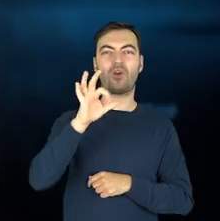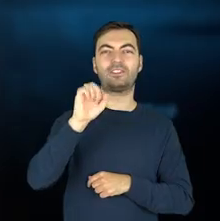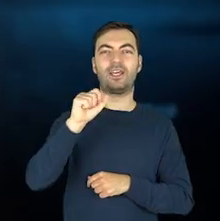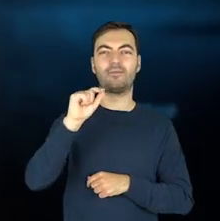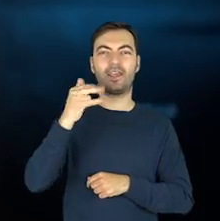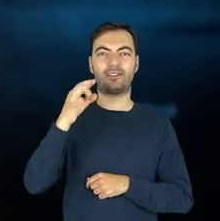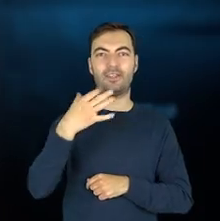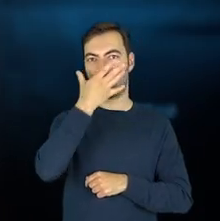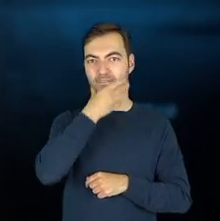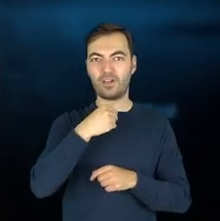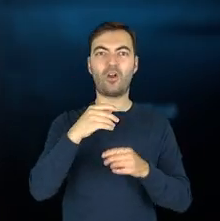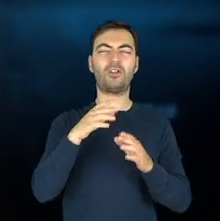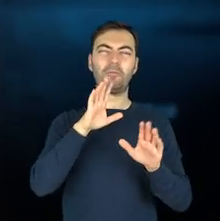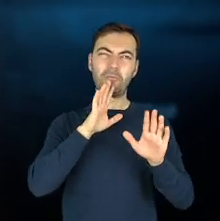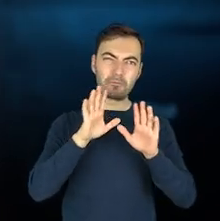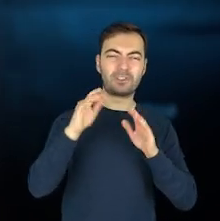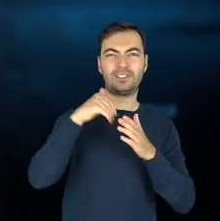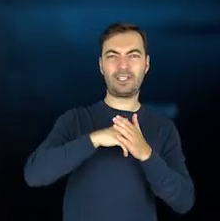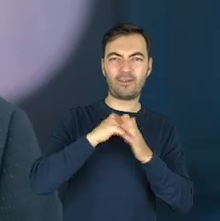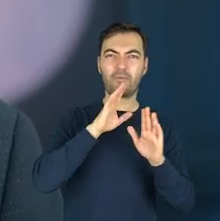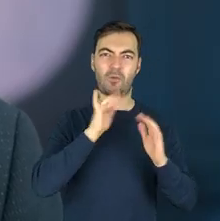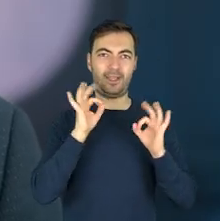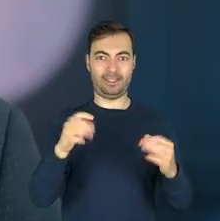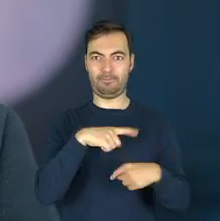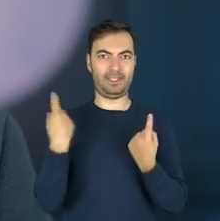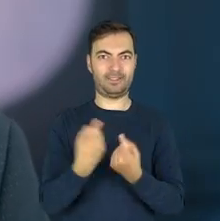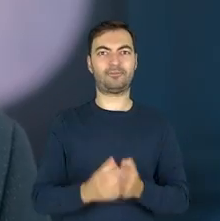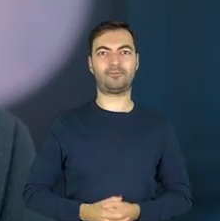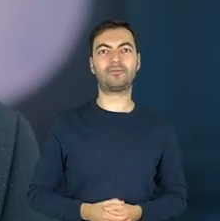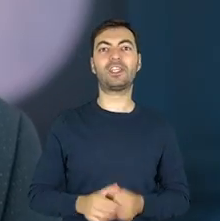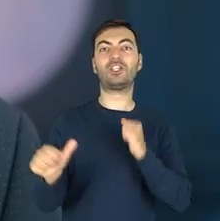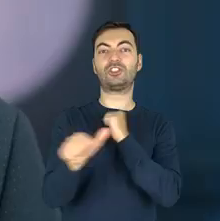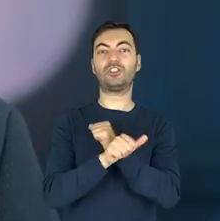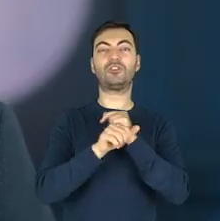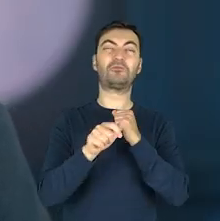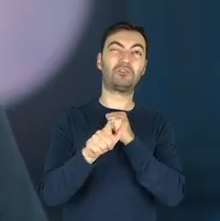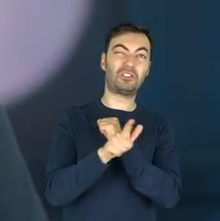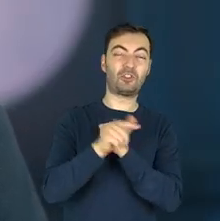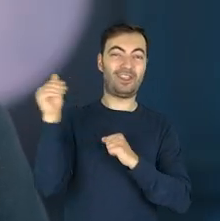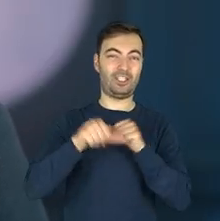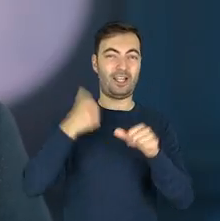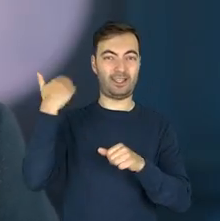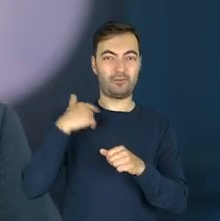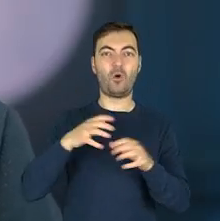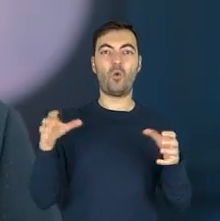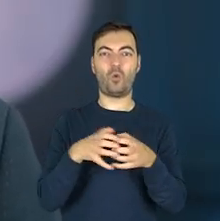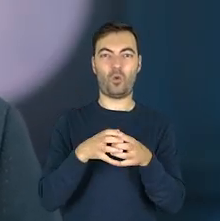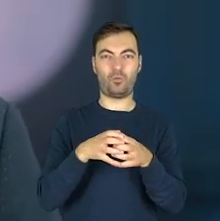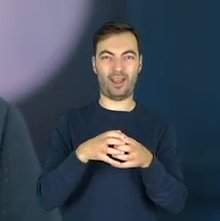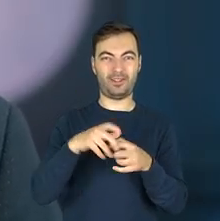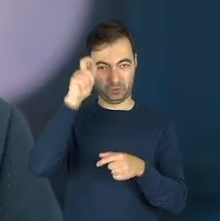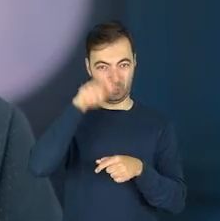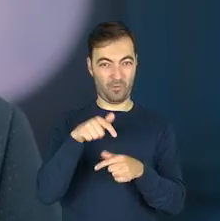i w sporym stopniu zachowywał się tak jak my dzisiaj. 60-70 tysięcy lat temu grupa osobników tego właśnie